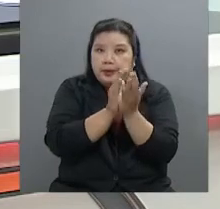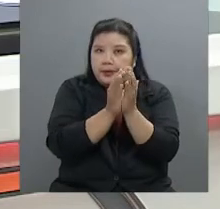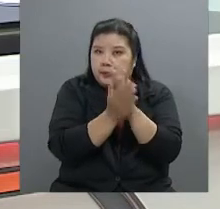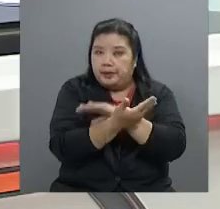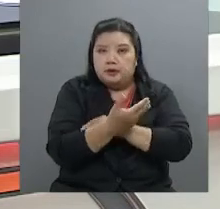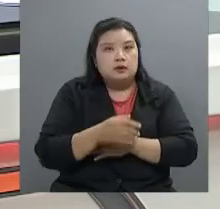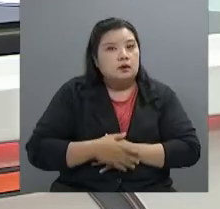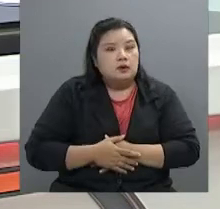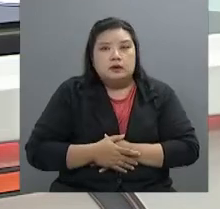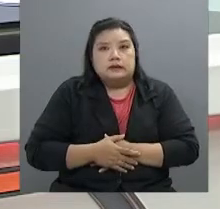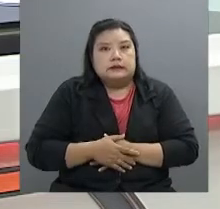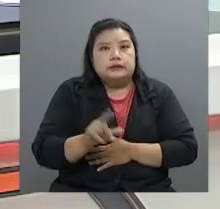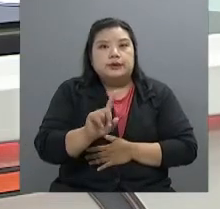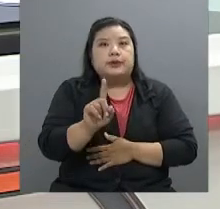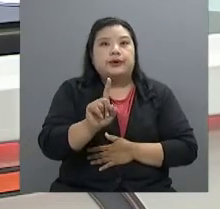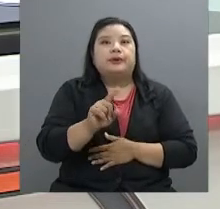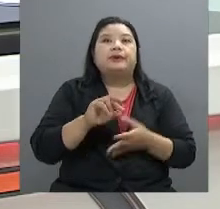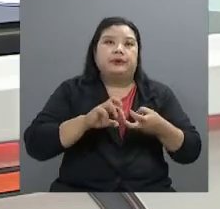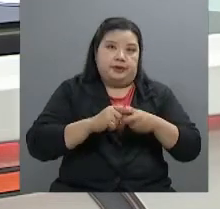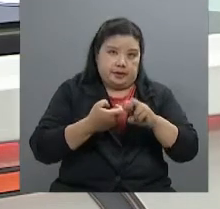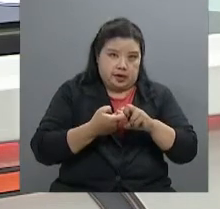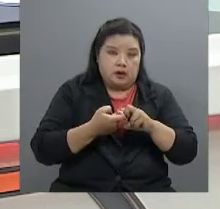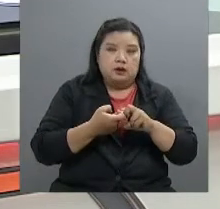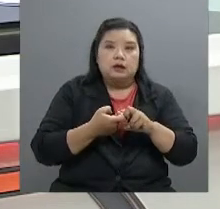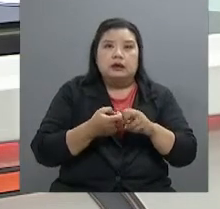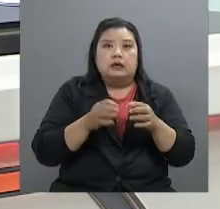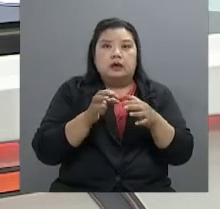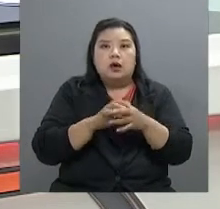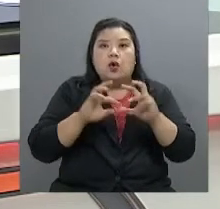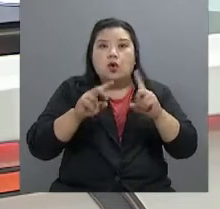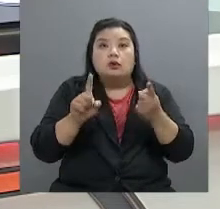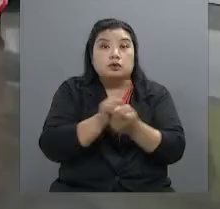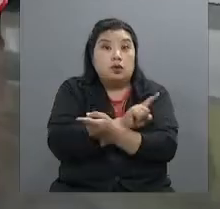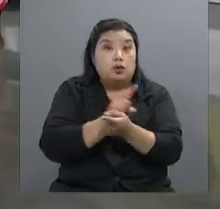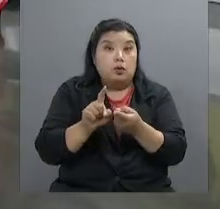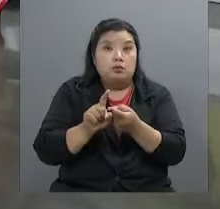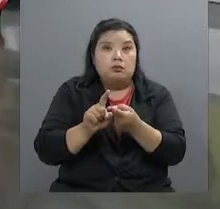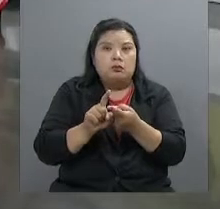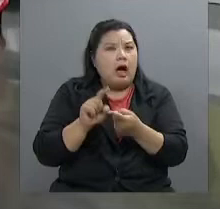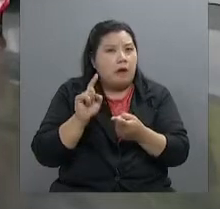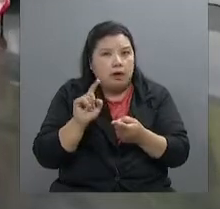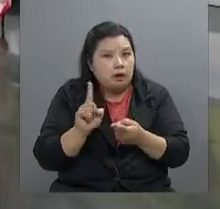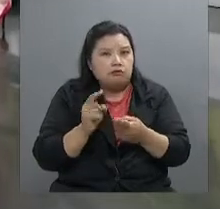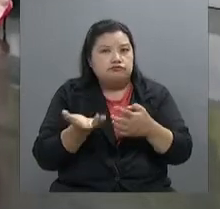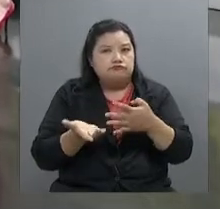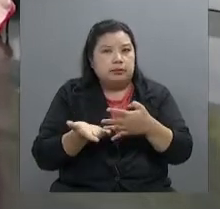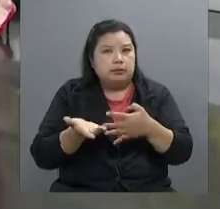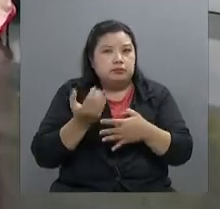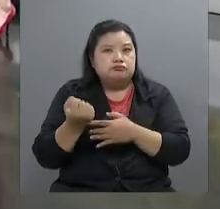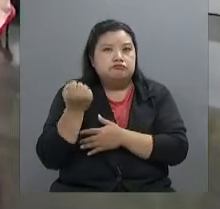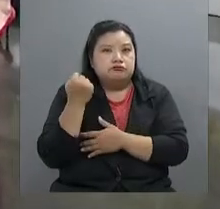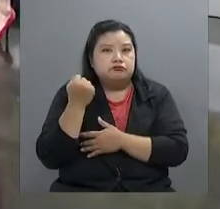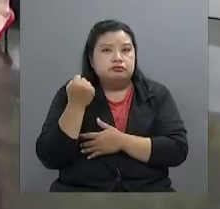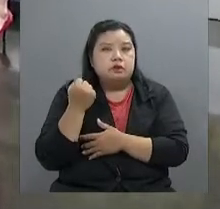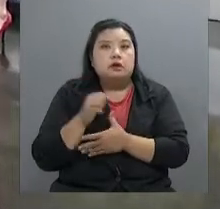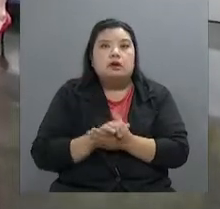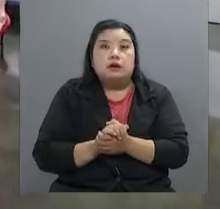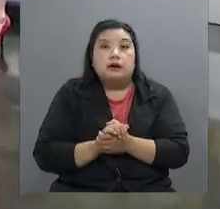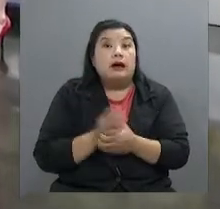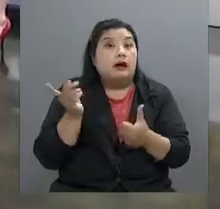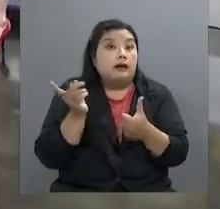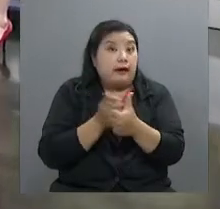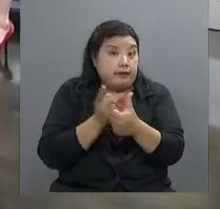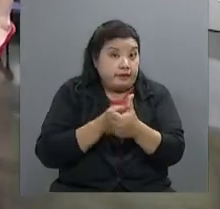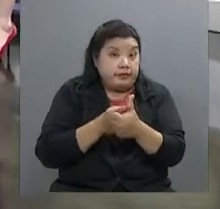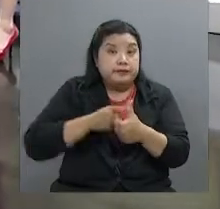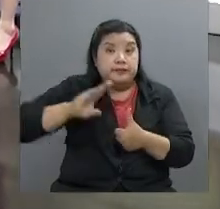ทำให้ปัญหาด้านสังคมอื่นๆนั้นรุนแรงเพิ่มขึ้นนะคะใช่ค่ะปัญหาดับแรกเลยนะคะก็คือทหารที่จะ